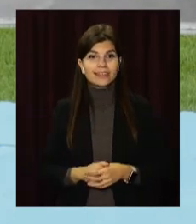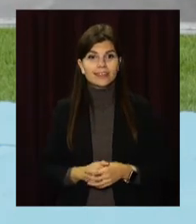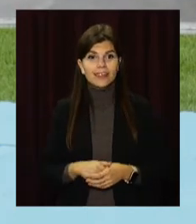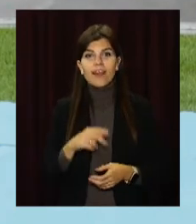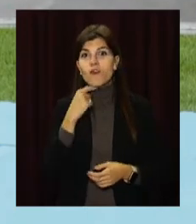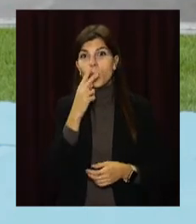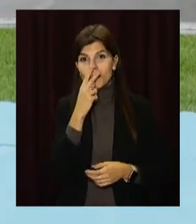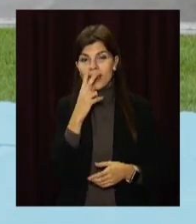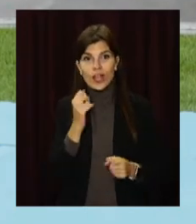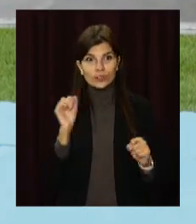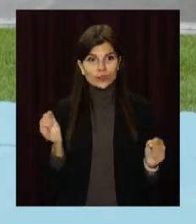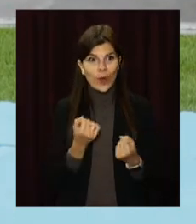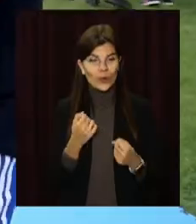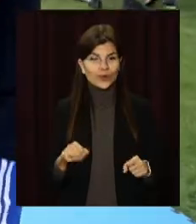швидкість.